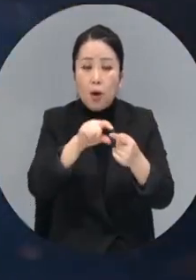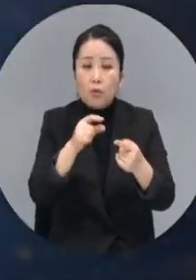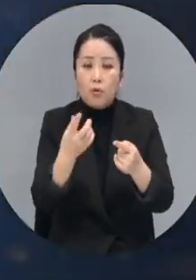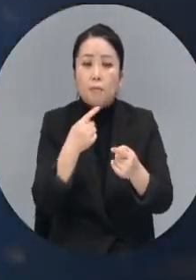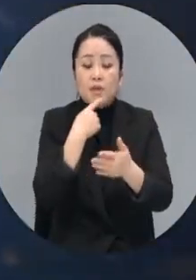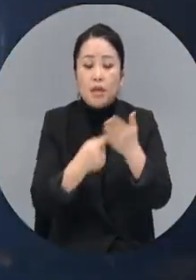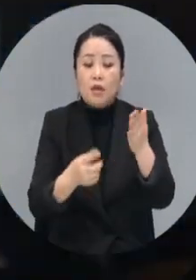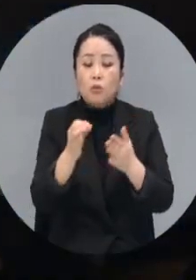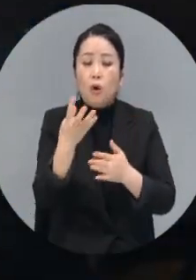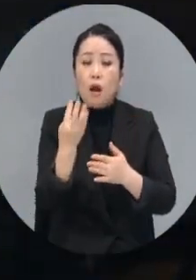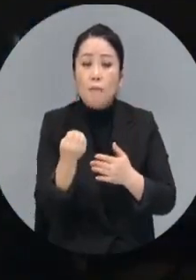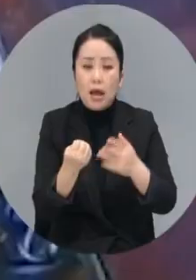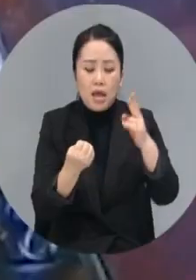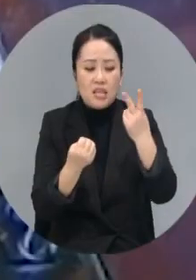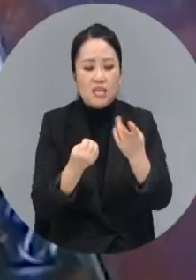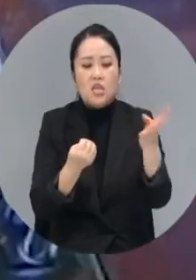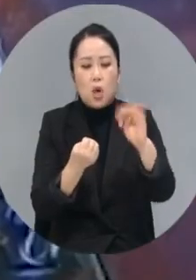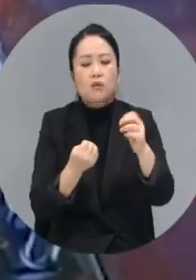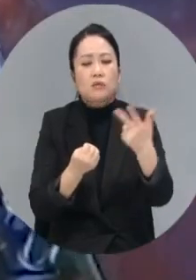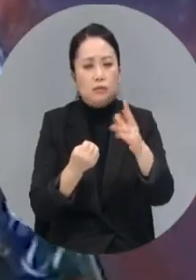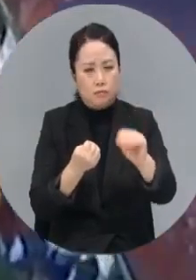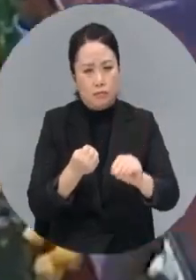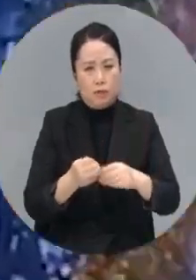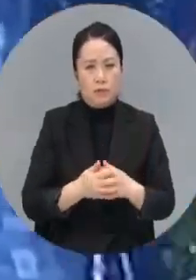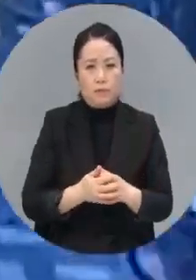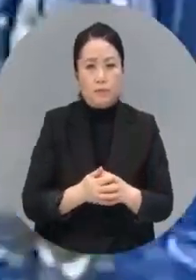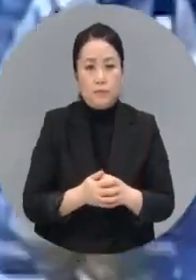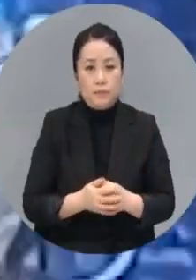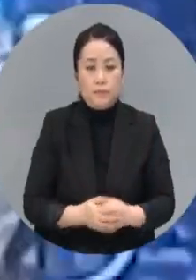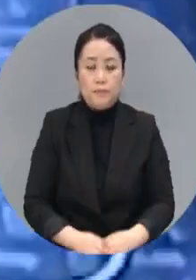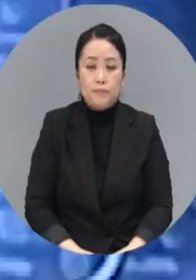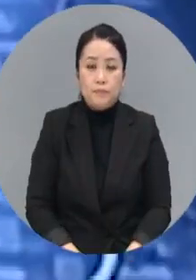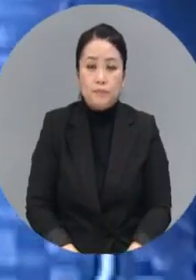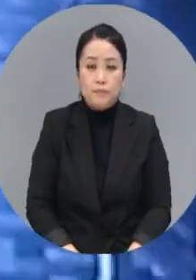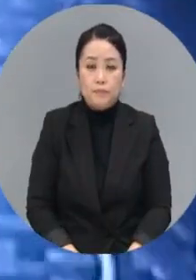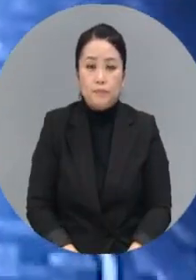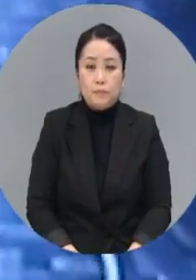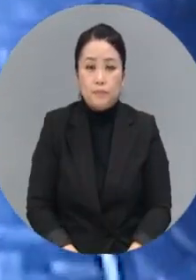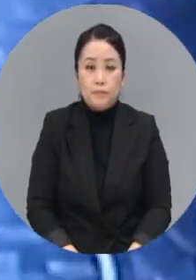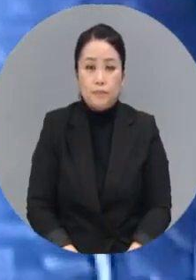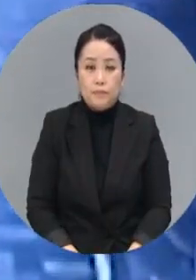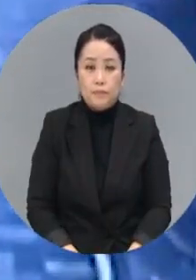18배에 달하는 2억 7천여만 원에 이릅니다. MBC 뉴스 정진명입니다.